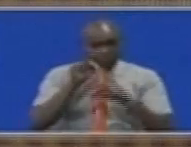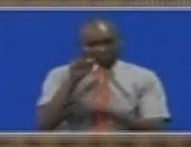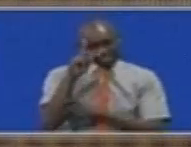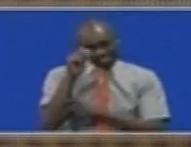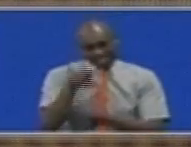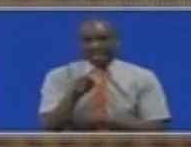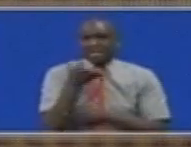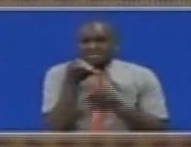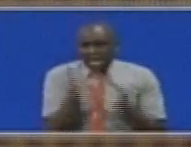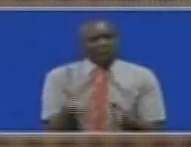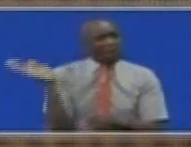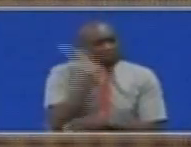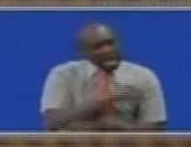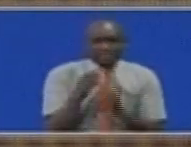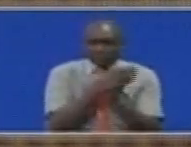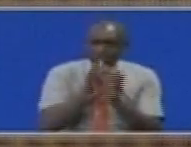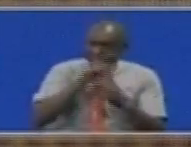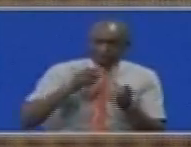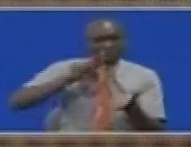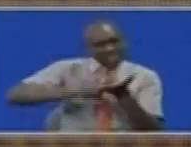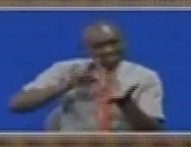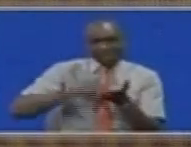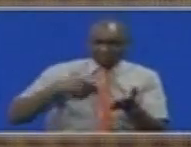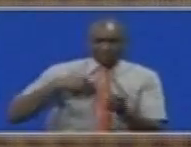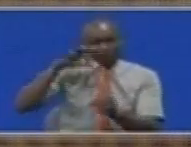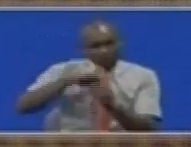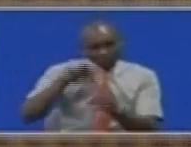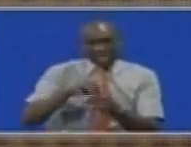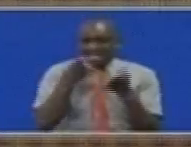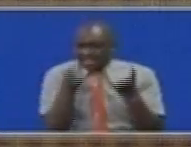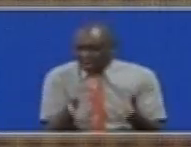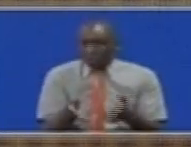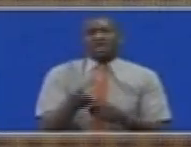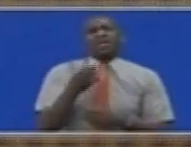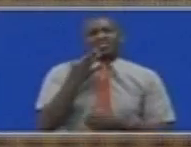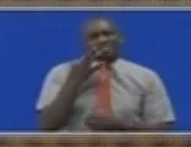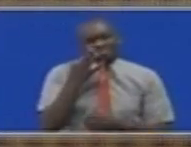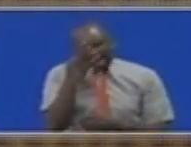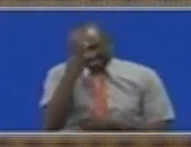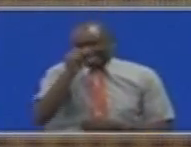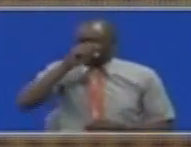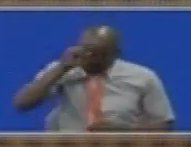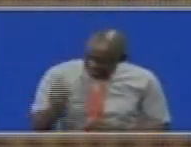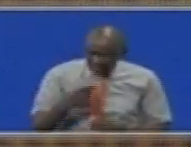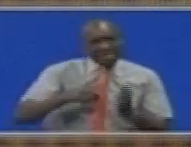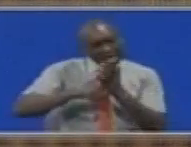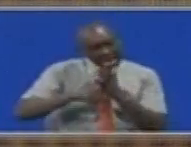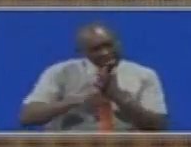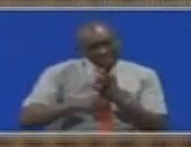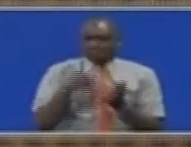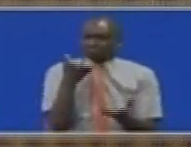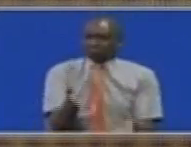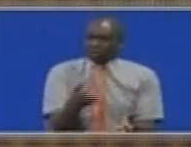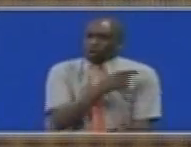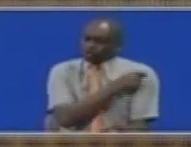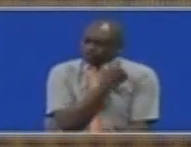rejelea ile taarifa kuhusiana na usajili wa wapiga kura ambapo zaidi ya vitambulisho 1030 vimezuiliwa na wasimamizi wa hospitali